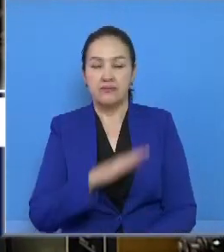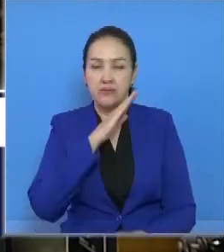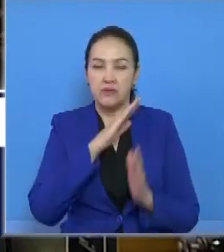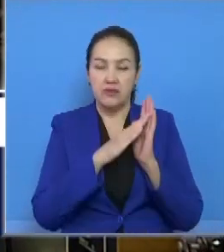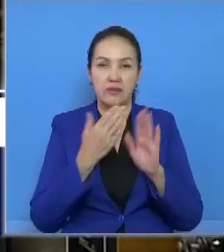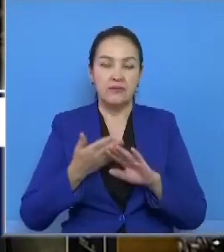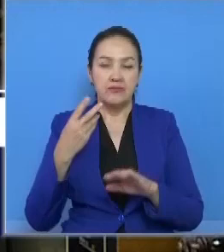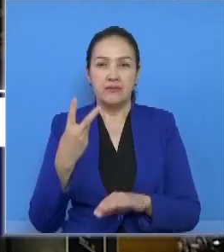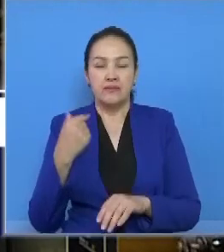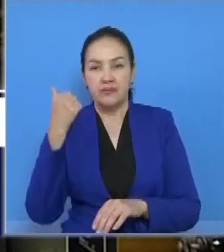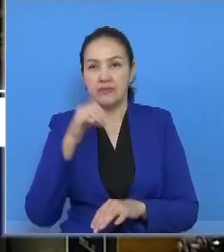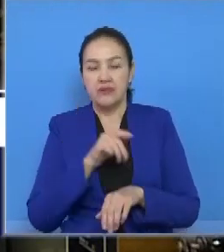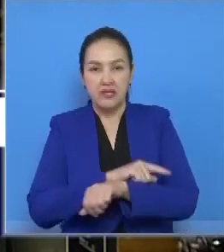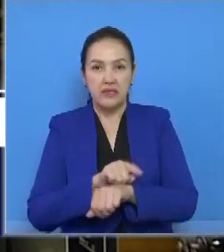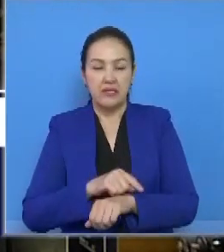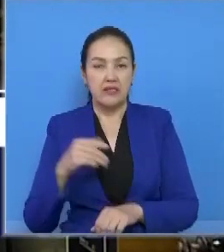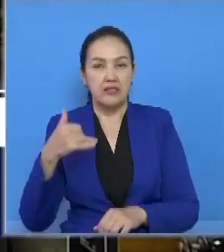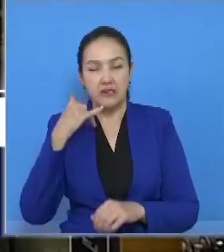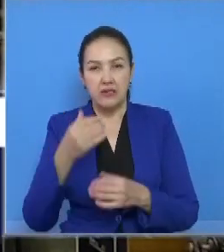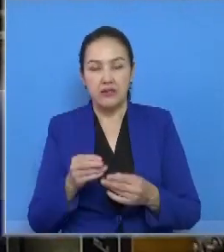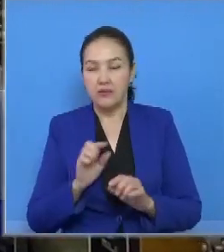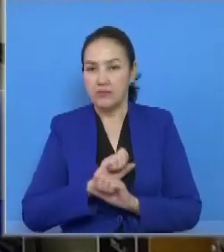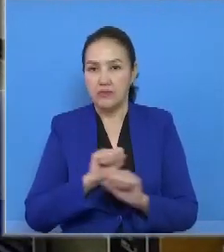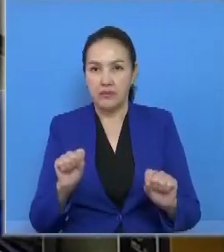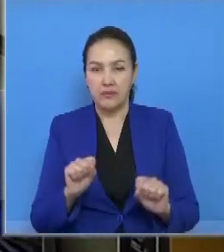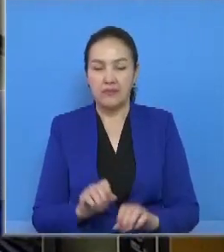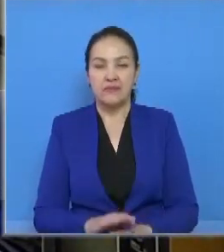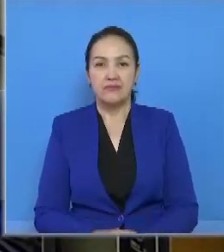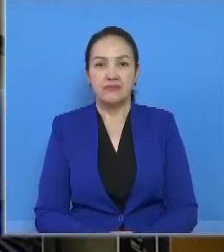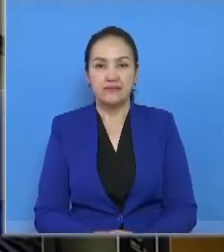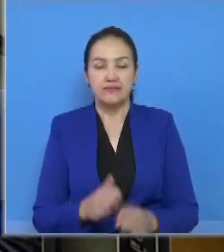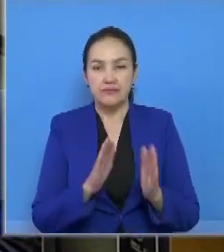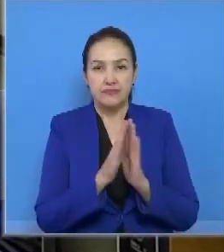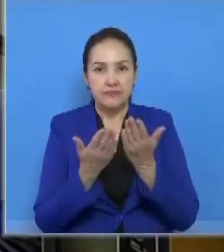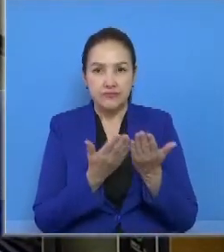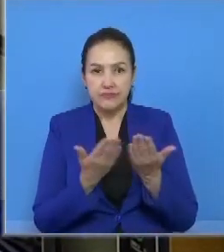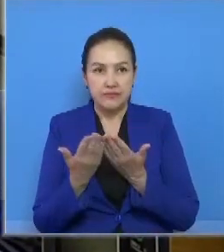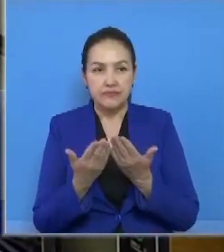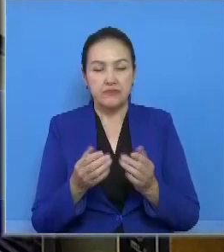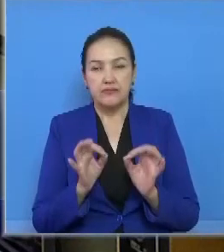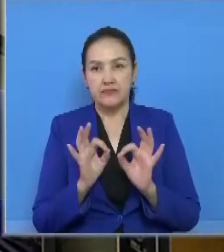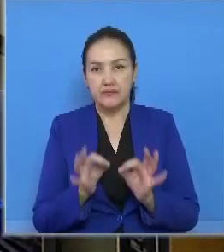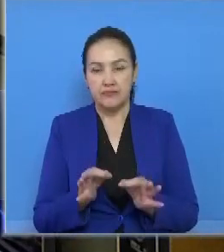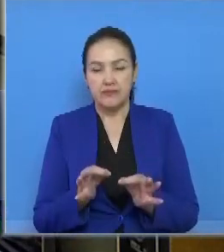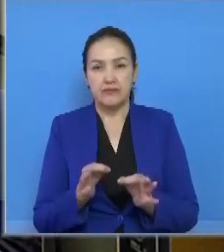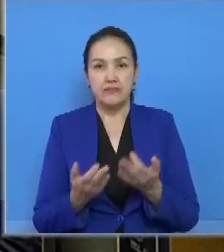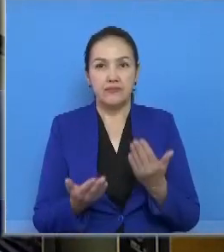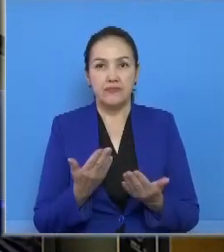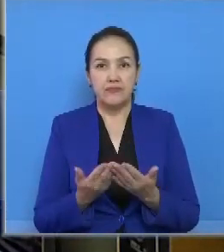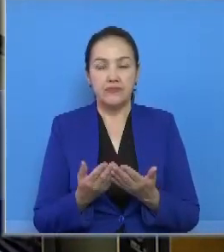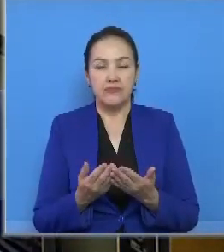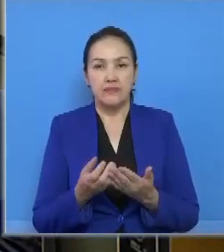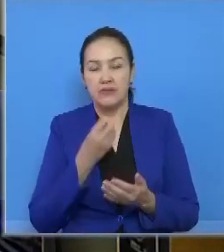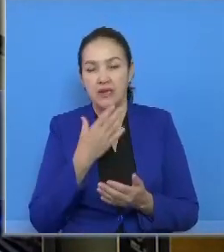алдында 2 сағат бұрын телефонда отырмағаны жөн. Кітап оқыған жөн, немесе бір